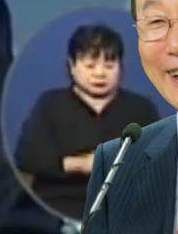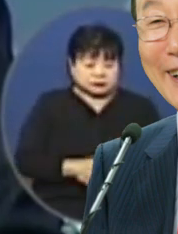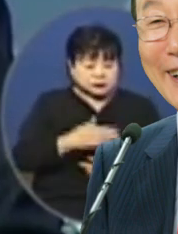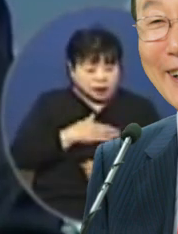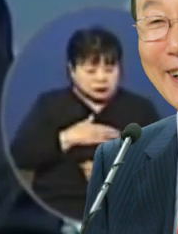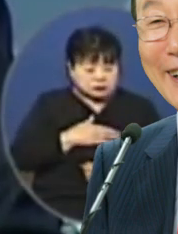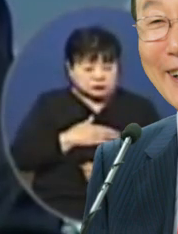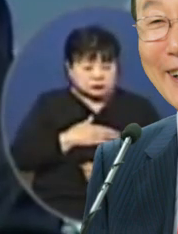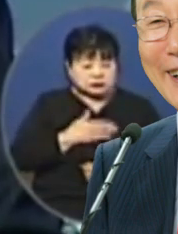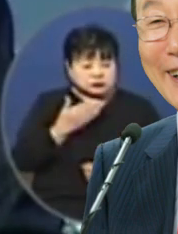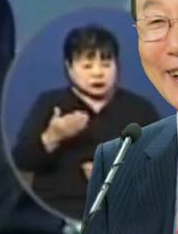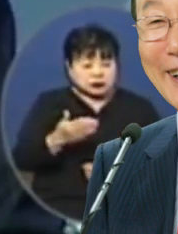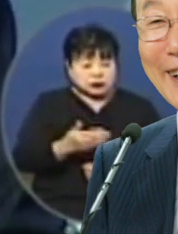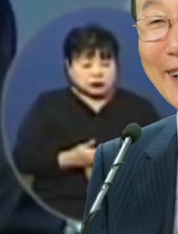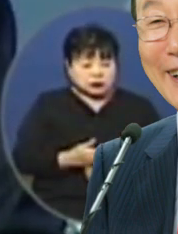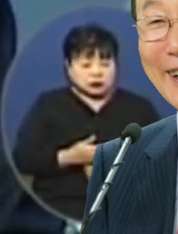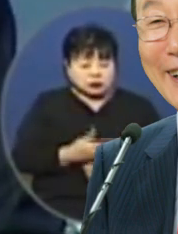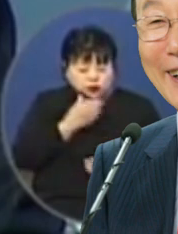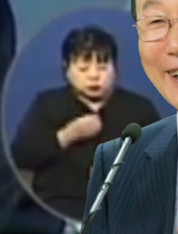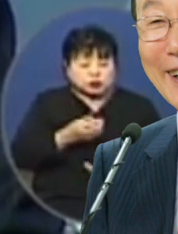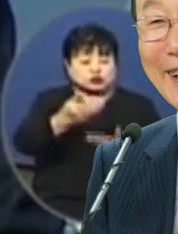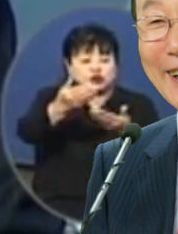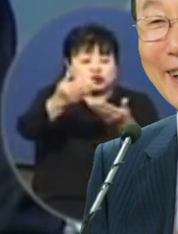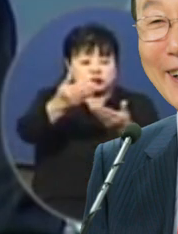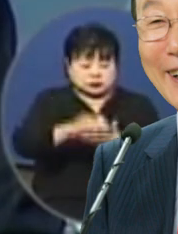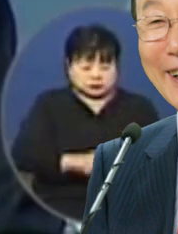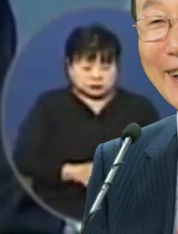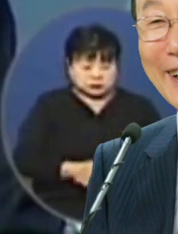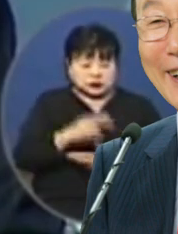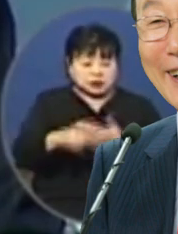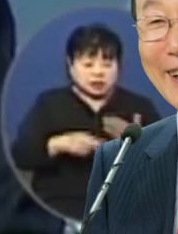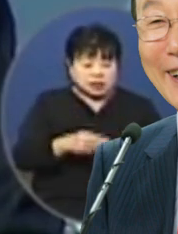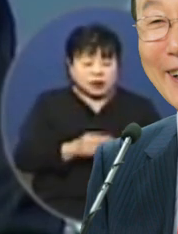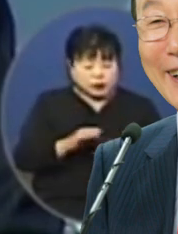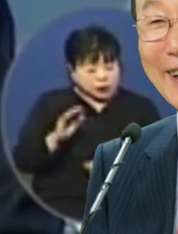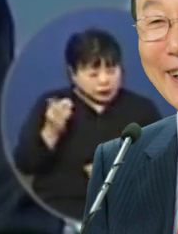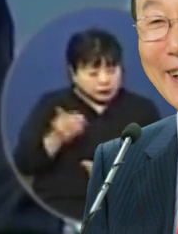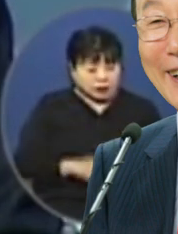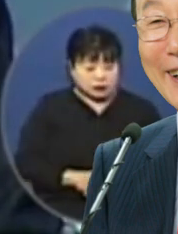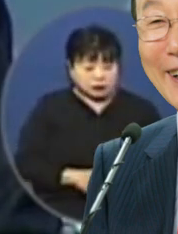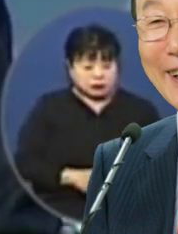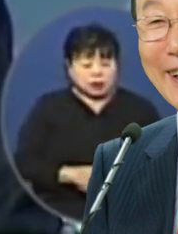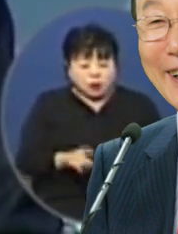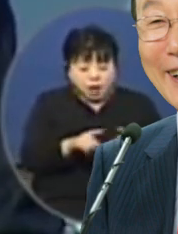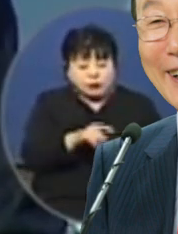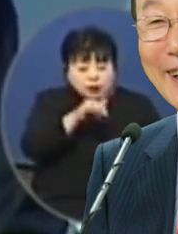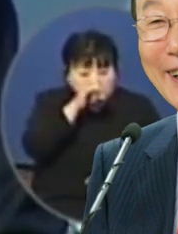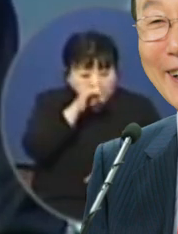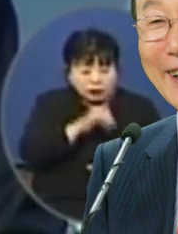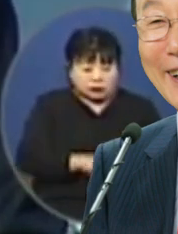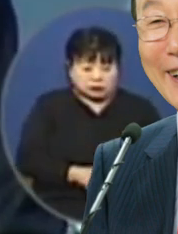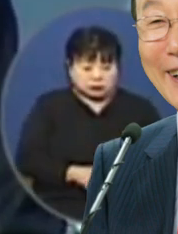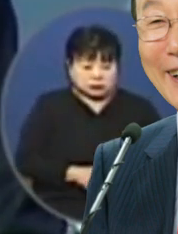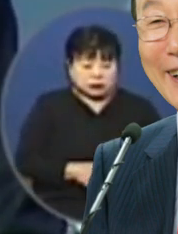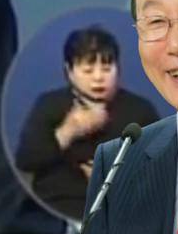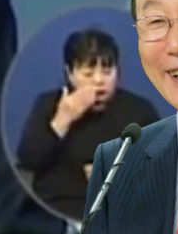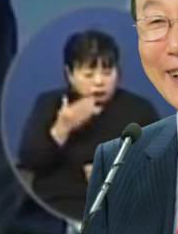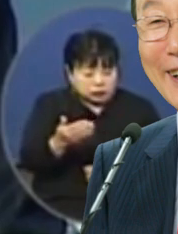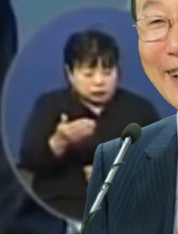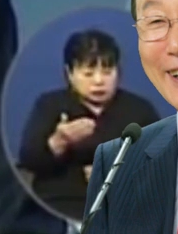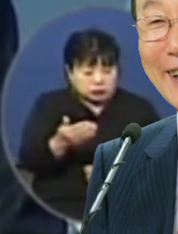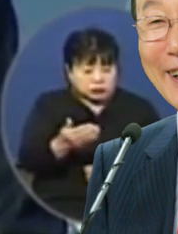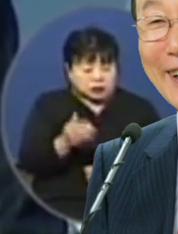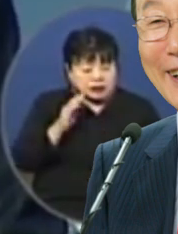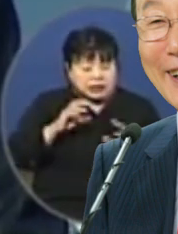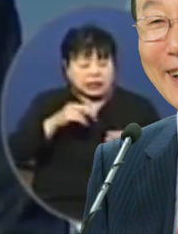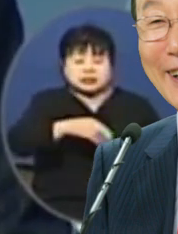나는 너에게 충만한 축복을 주시는 야훼 일에 되신다. 너와 같이 있다. 나는 너를